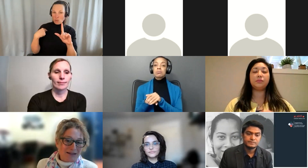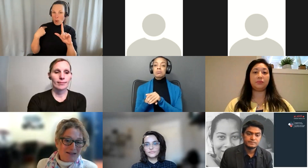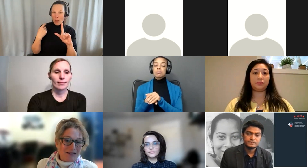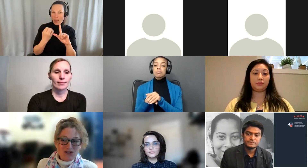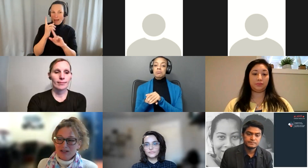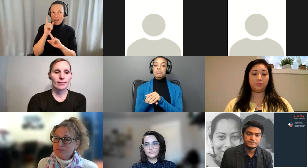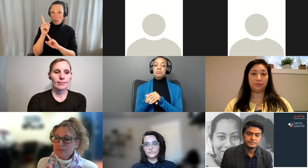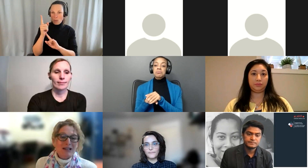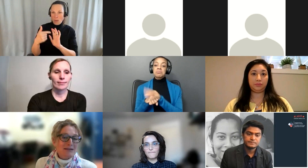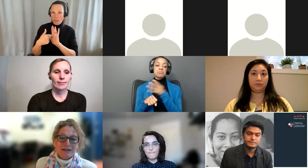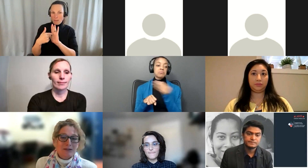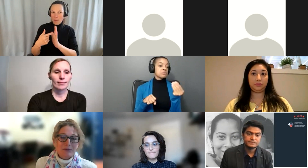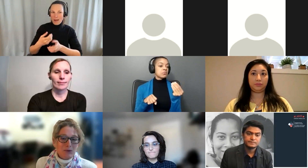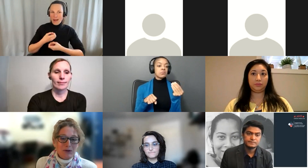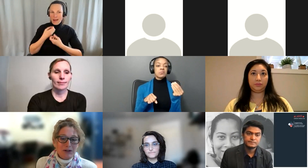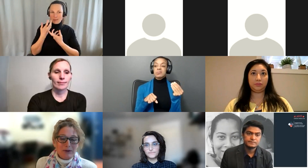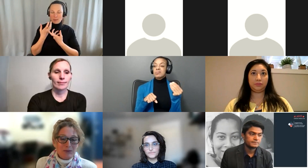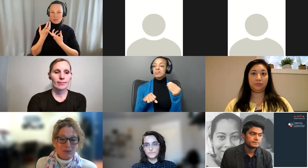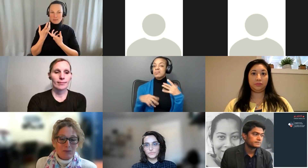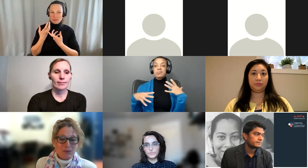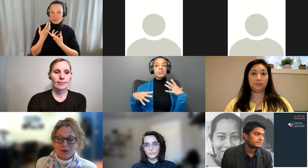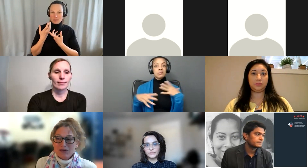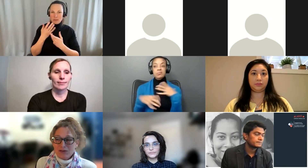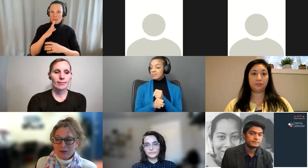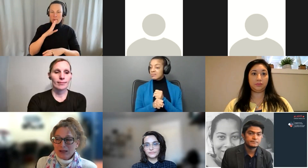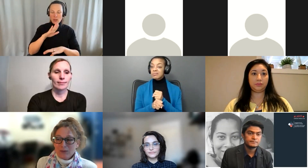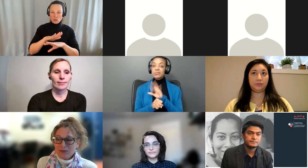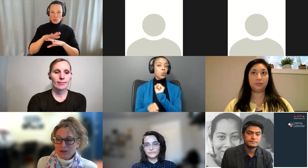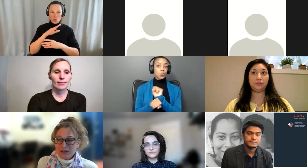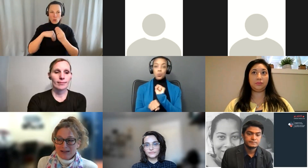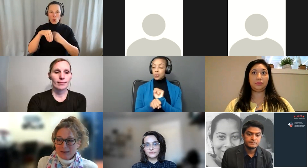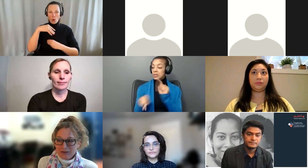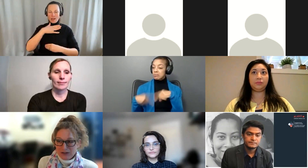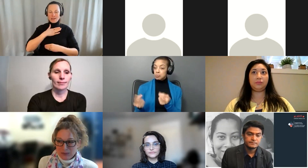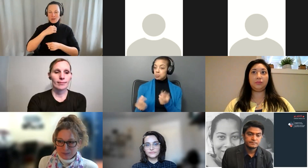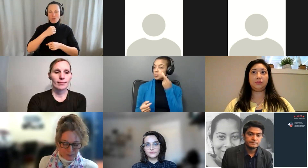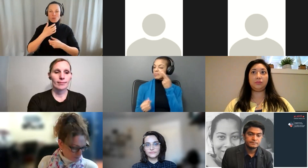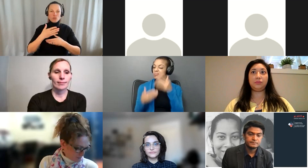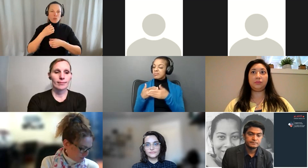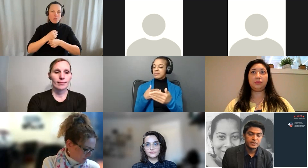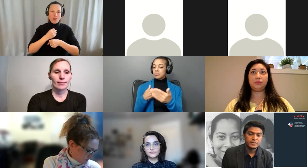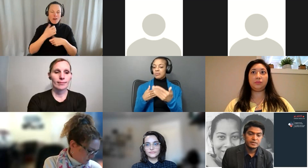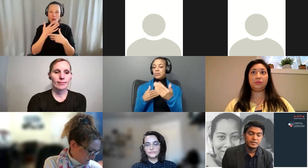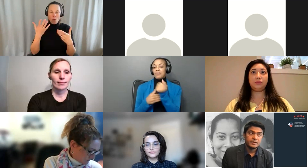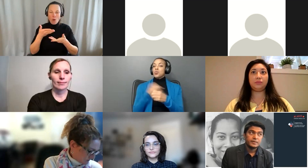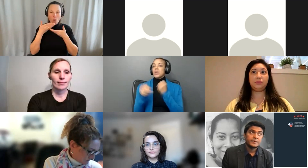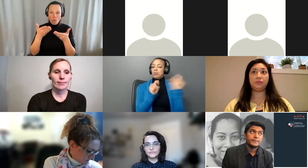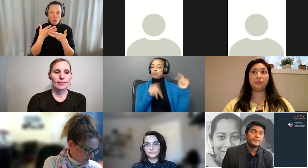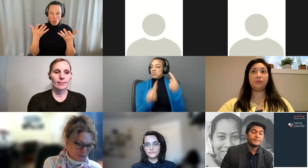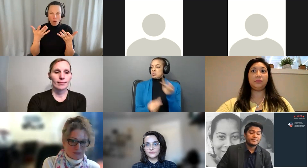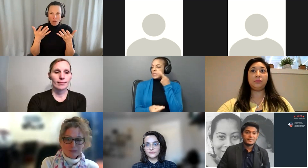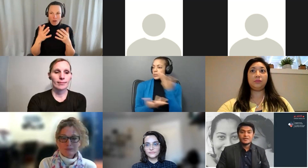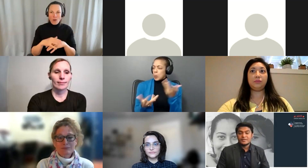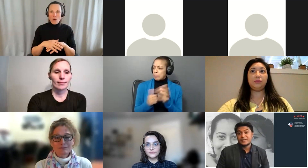pour vous montrer, vous parler de mon organisation et le travail que nous faisons et ce que nous avons fait depuis ces